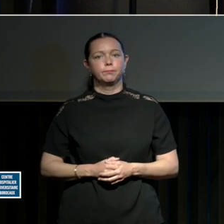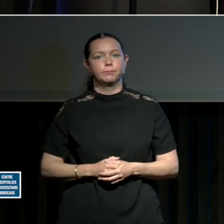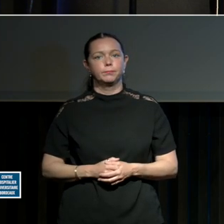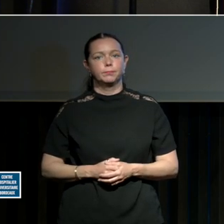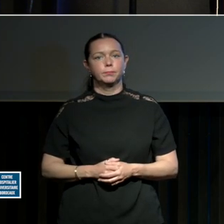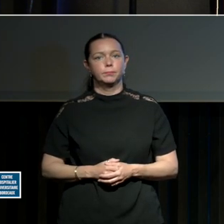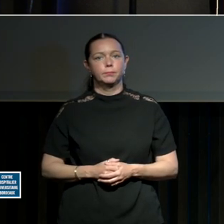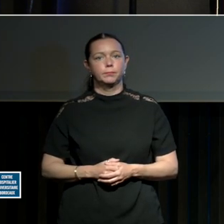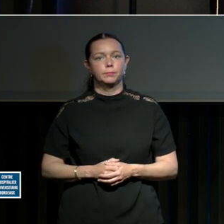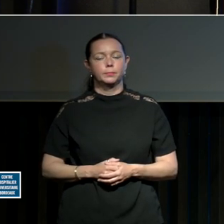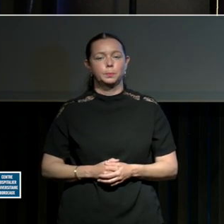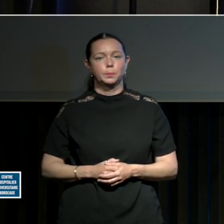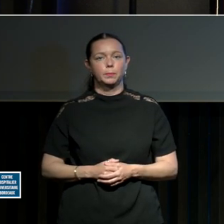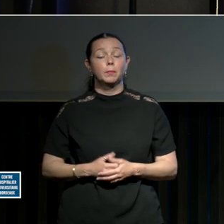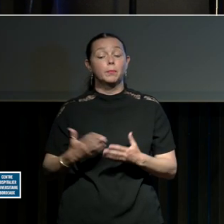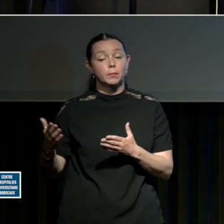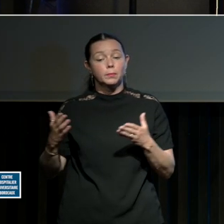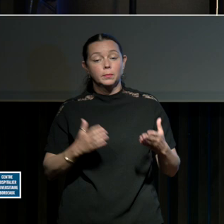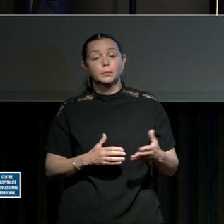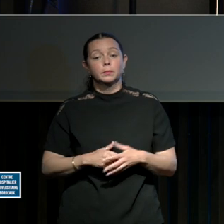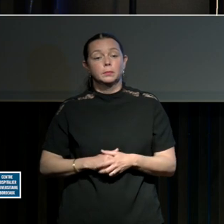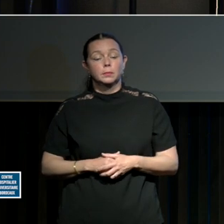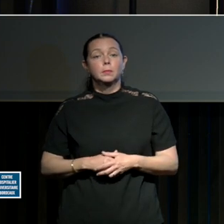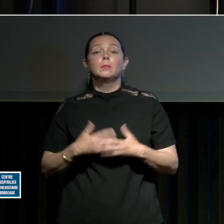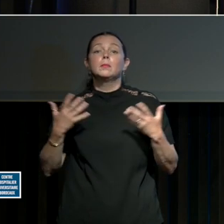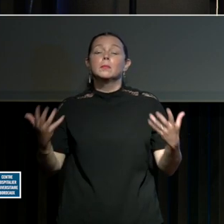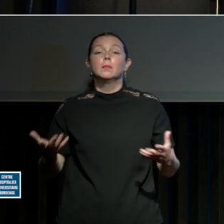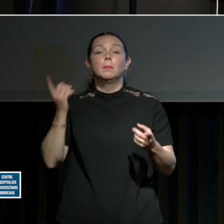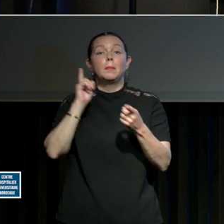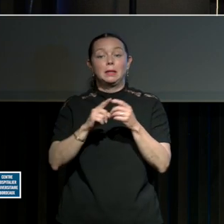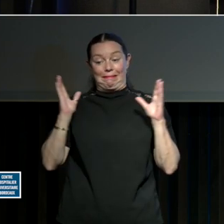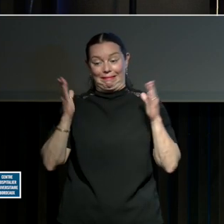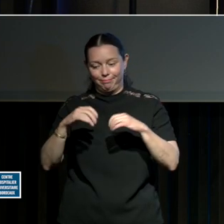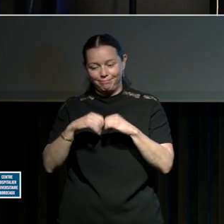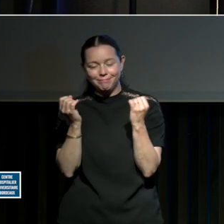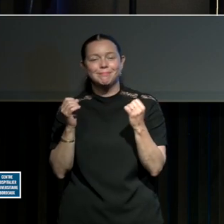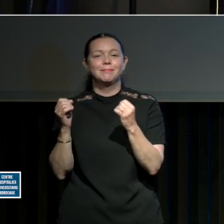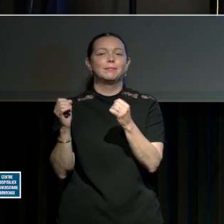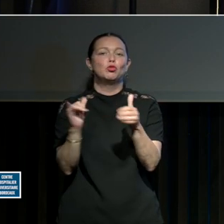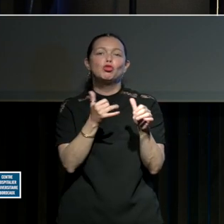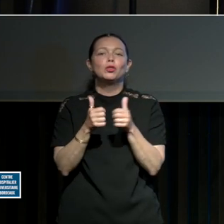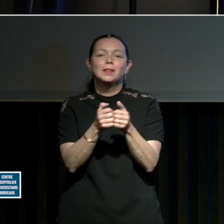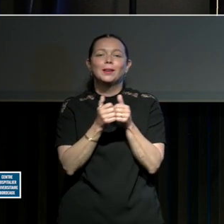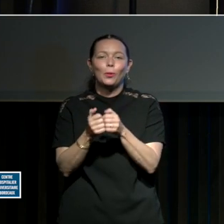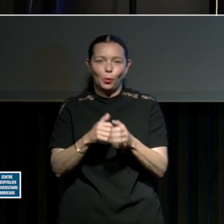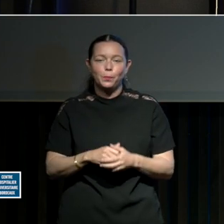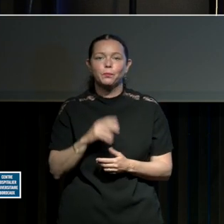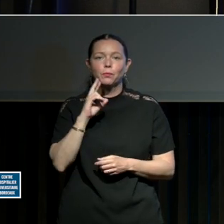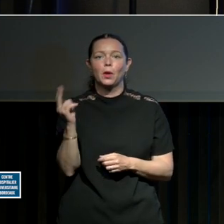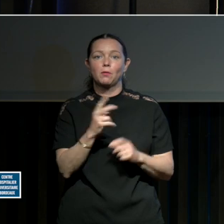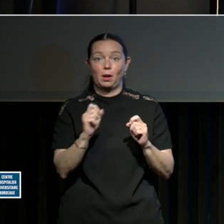Alors, si l'on s'intéresse maintenant plus particulièrement à la question du jeu vidéo, vous voyez ici sur